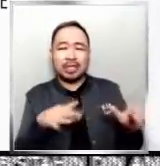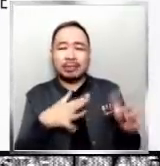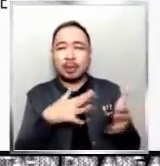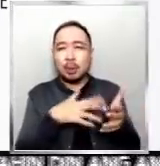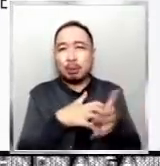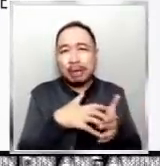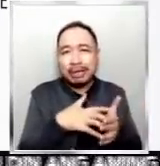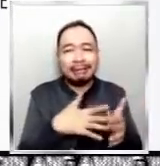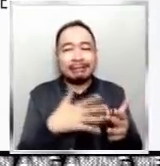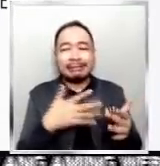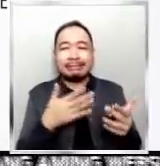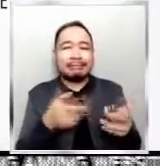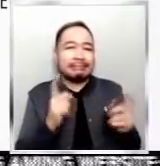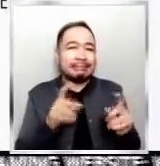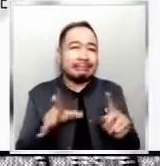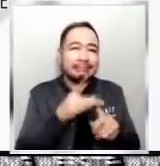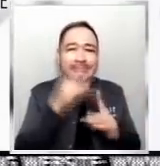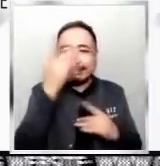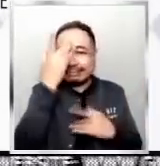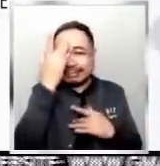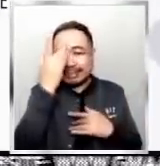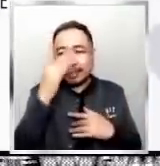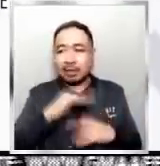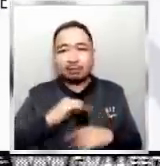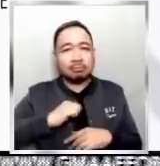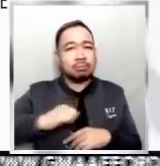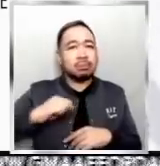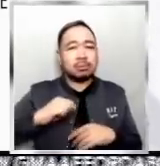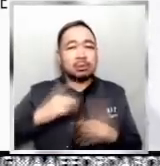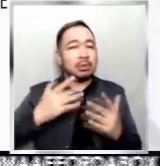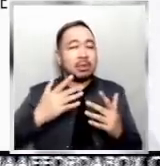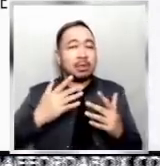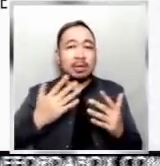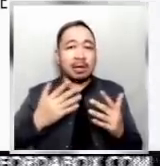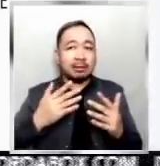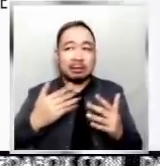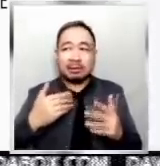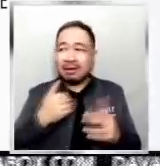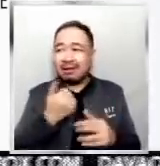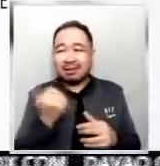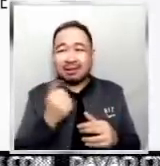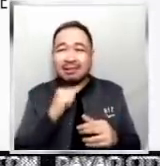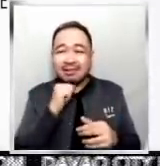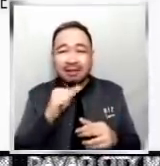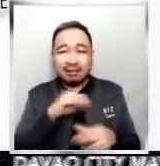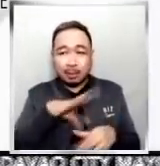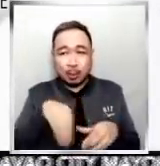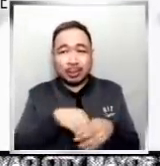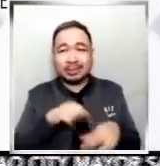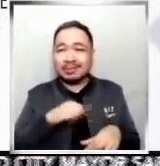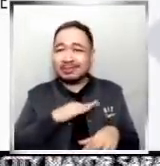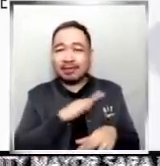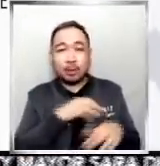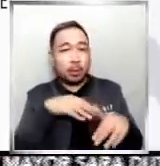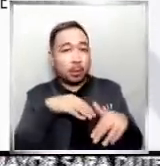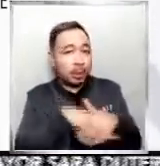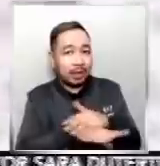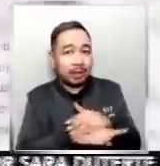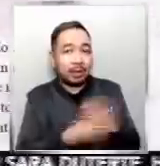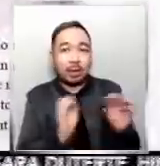prohibited non-members of the staff from going inside the facility. We had no person going in or